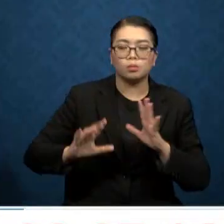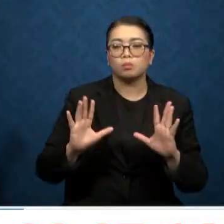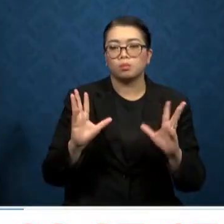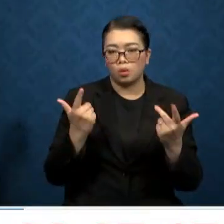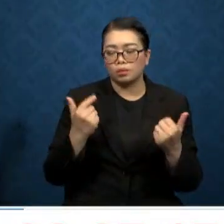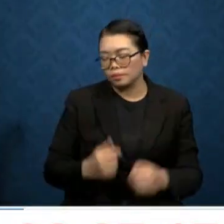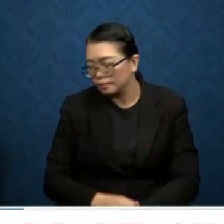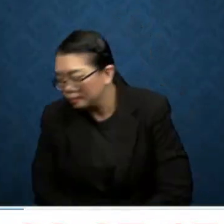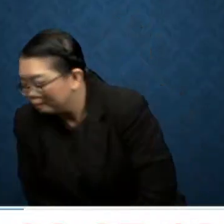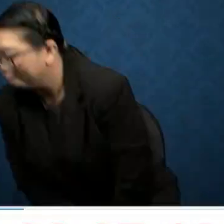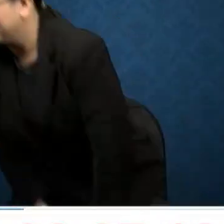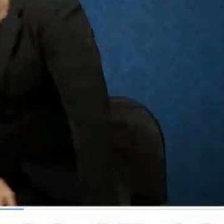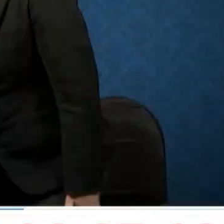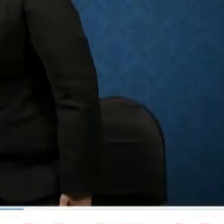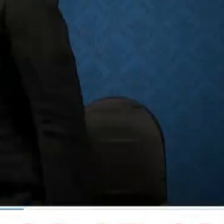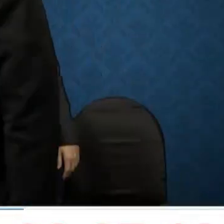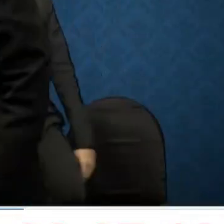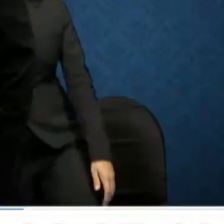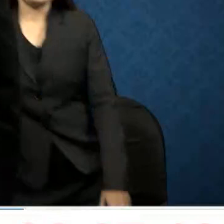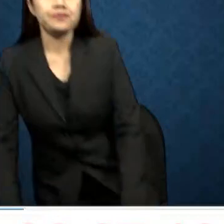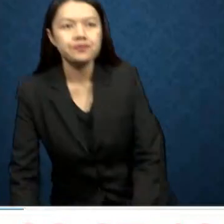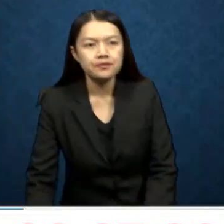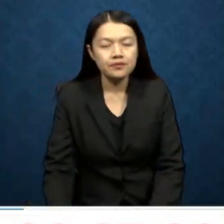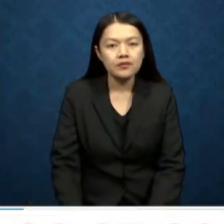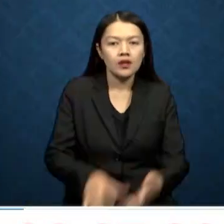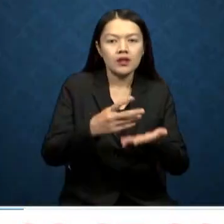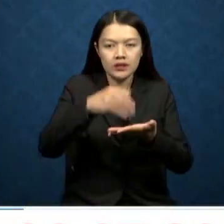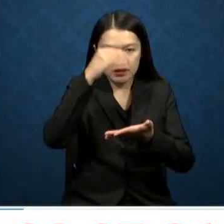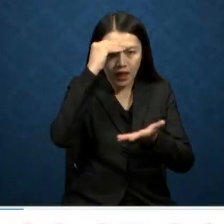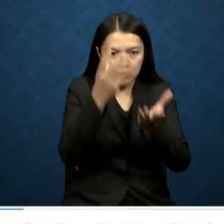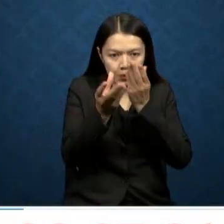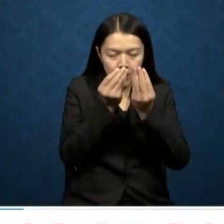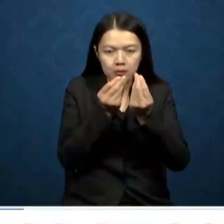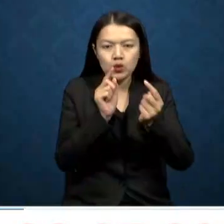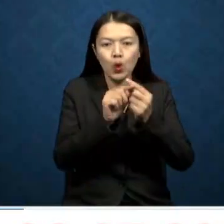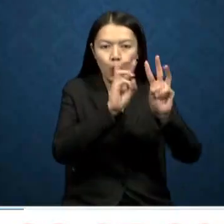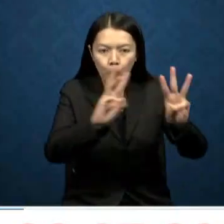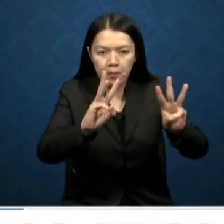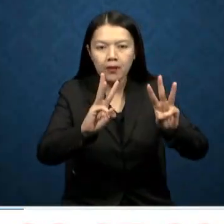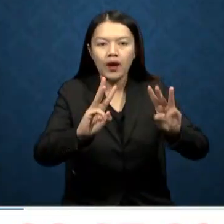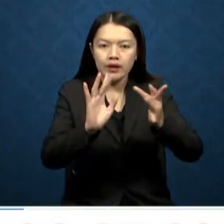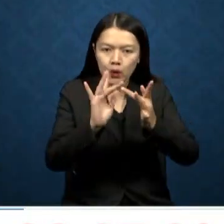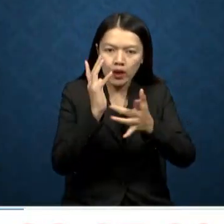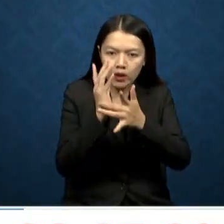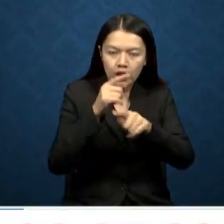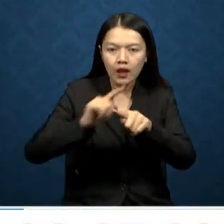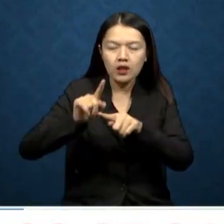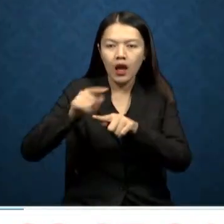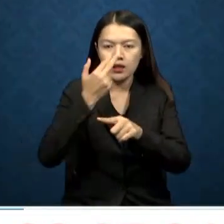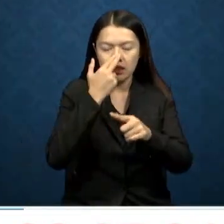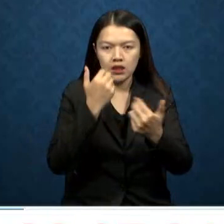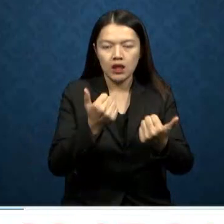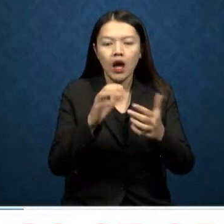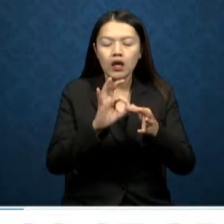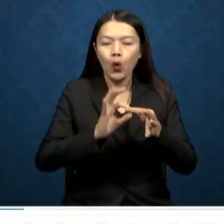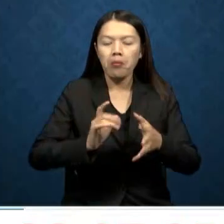การศึกษาการทุจริตในระบบอิเล็กทรอนิกส์ที่ตรวจสอบชัดเจนจะเป็นในยุคที่ใช้การ